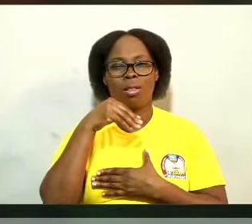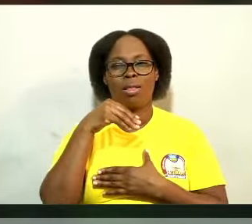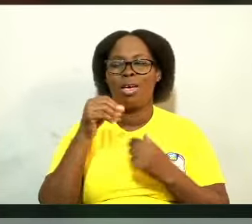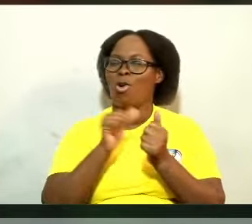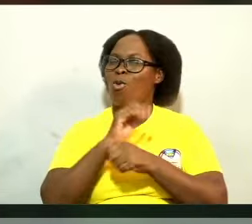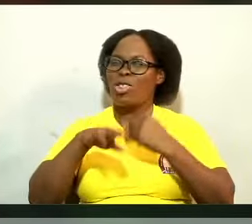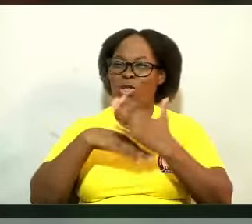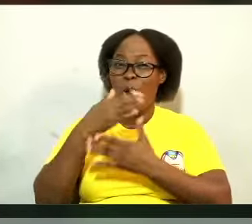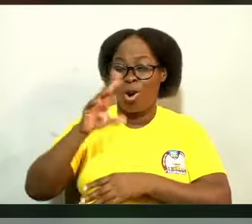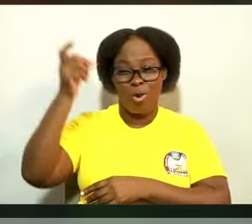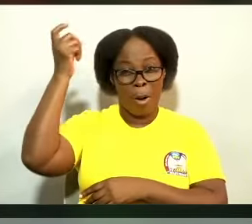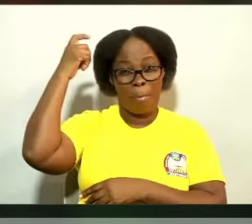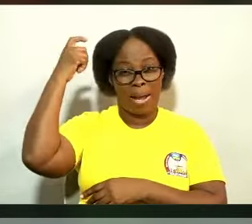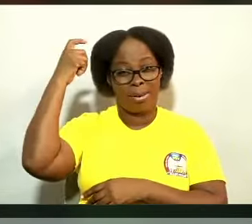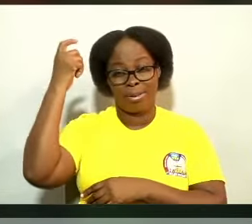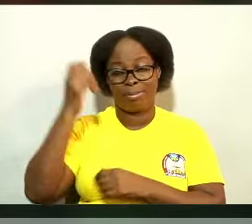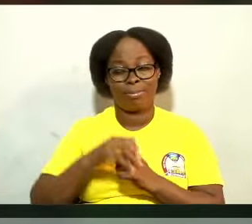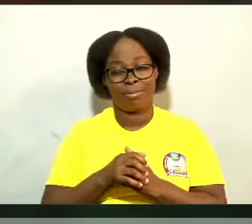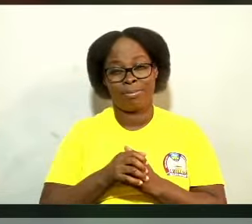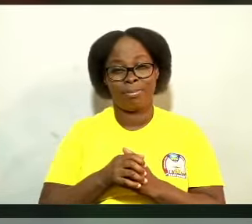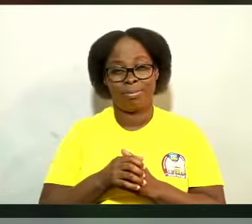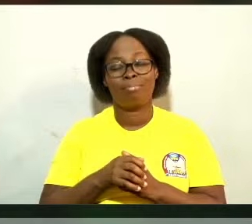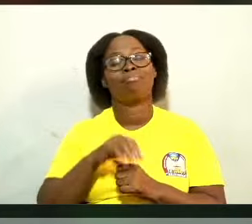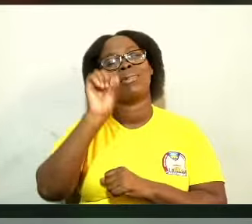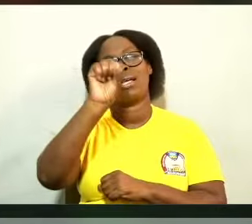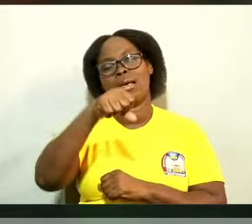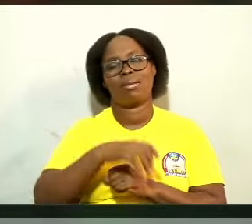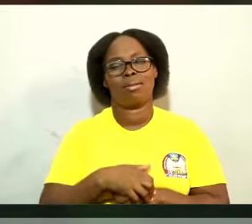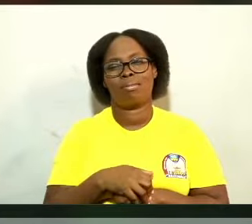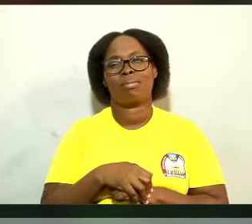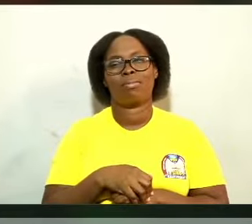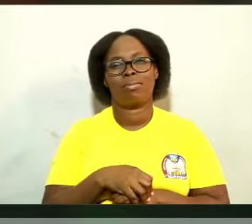kwa akili zako zote. Aha.